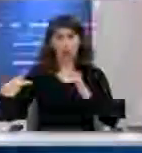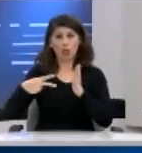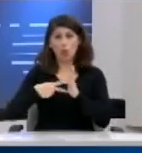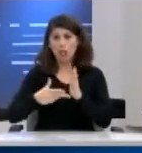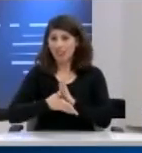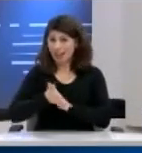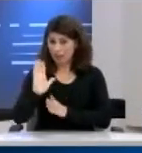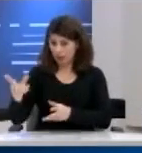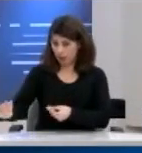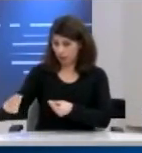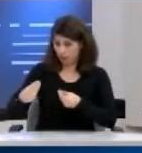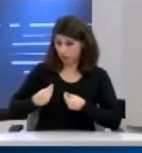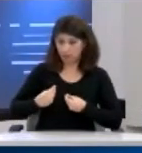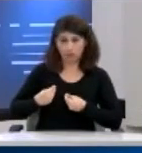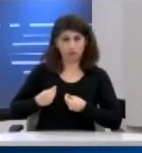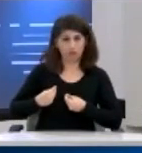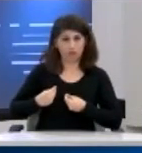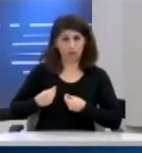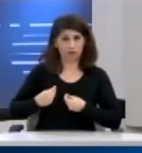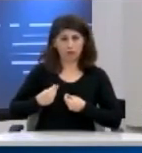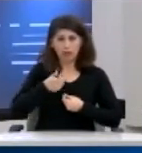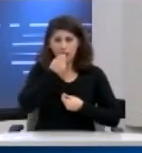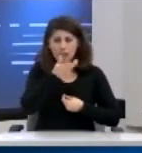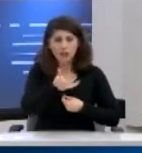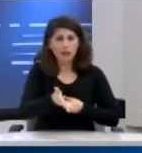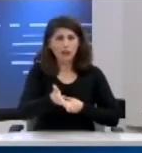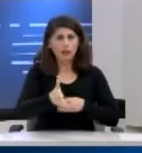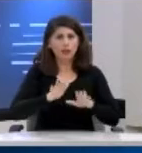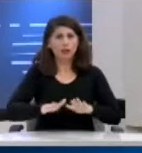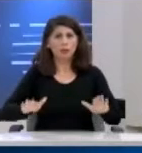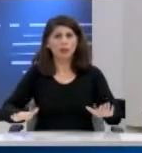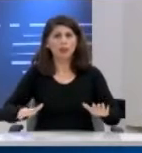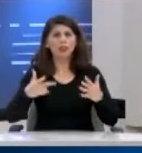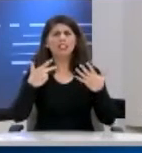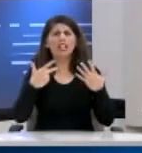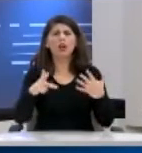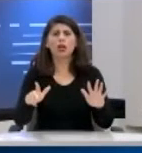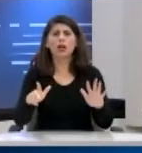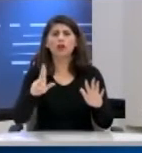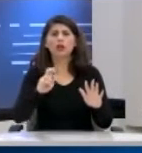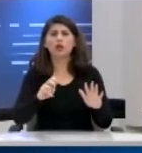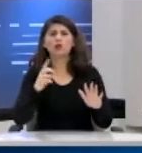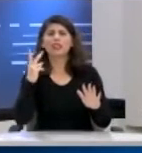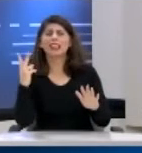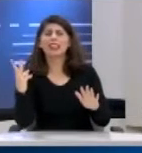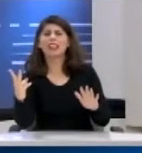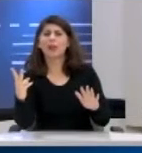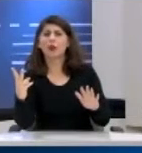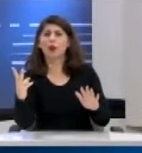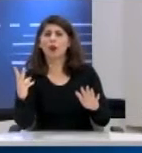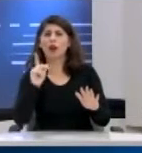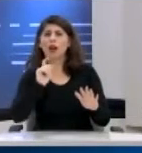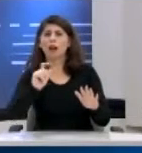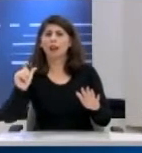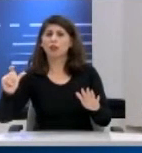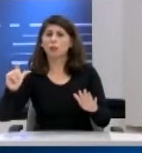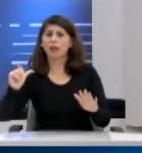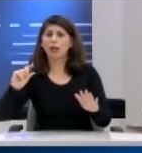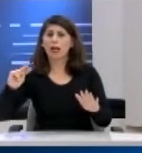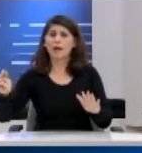2015, η δαπάνη για το παιδί ήταν στα 822 εκατομμύρια ευρώ